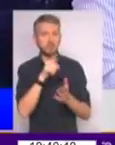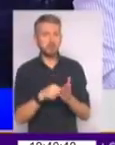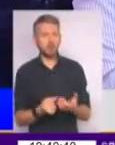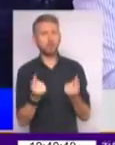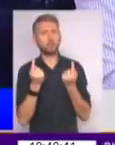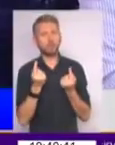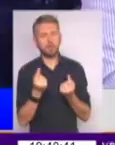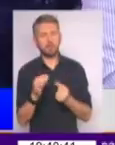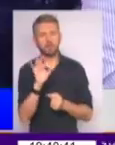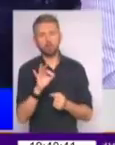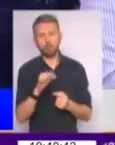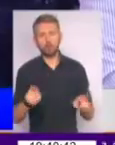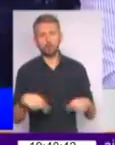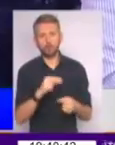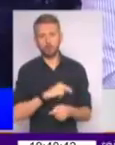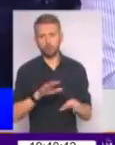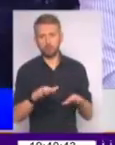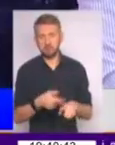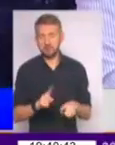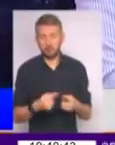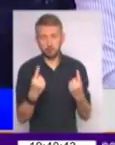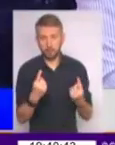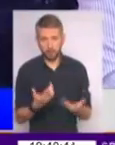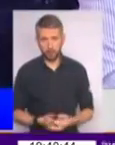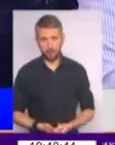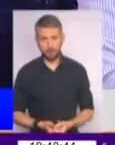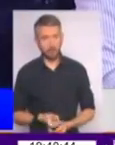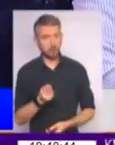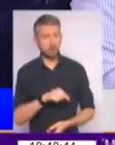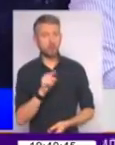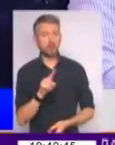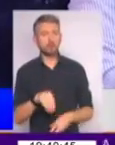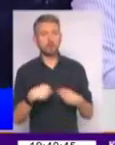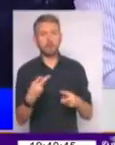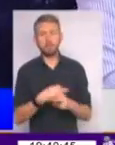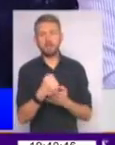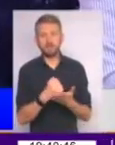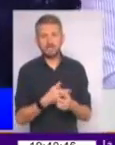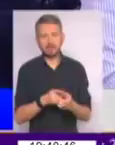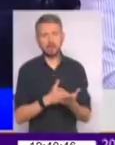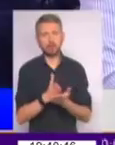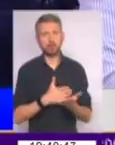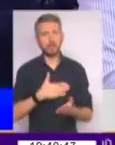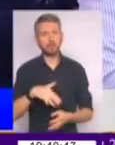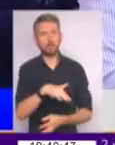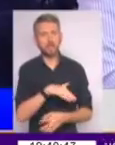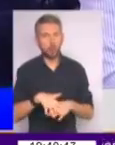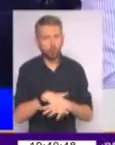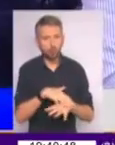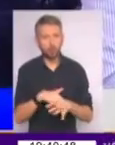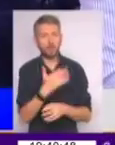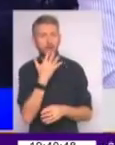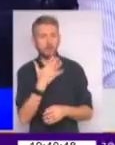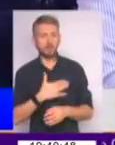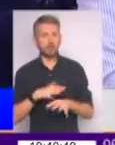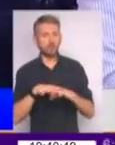суттєве відносно створення робочих місць. Це дійсно суттєво. Тому те, що дали безвіз, це заслуга нашого народу, нації, нашої влади, яка зараз